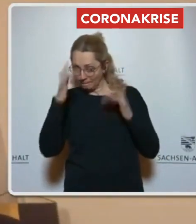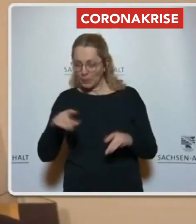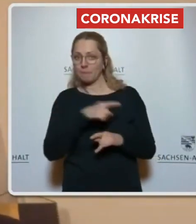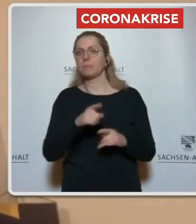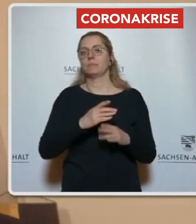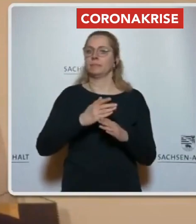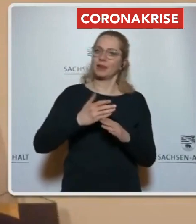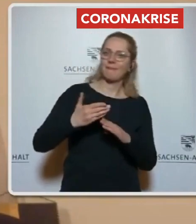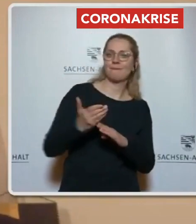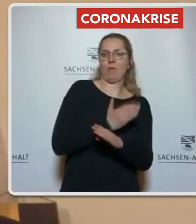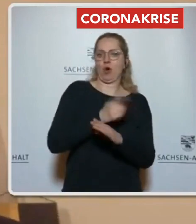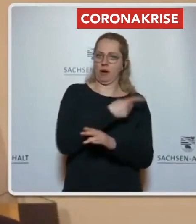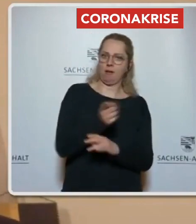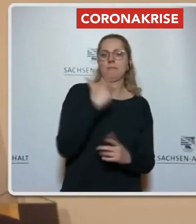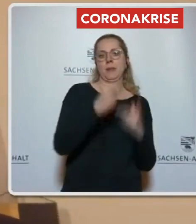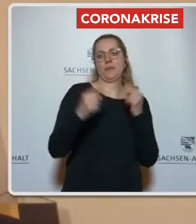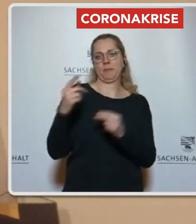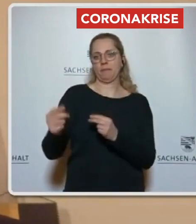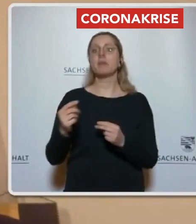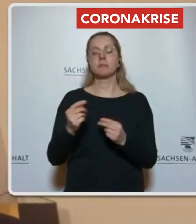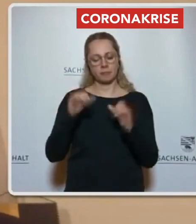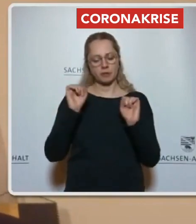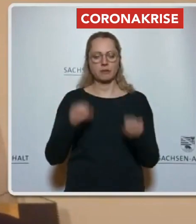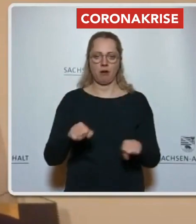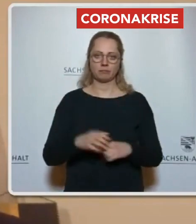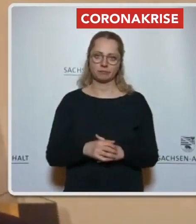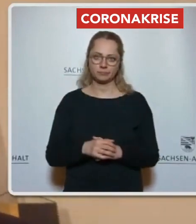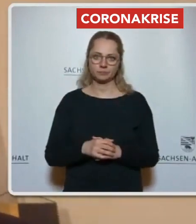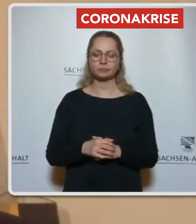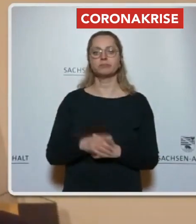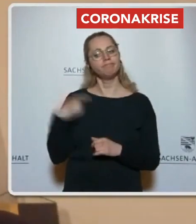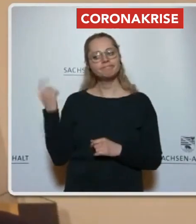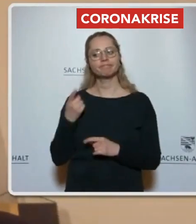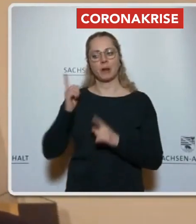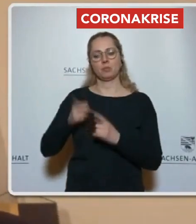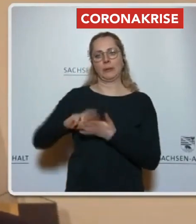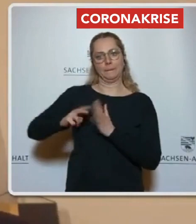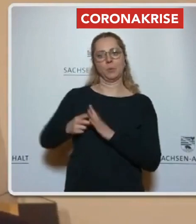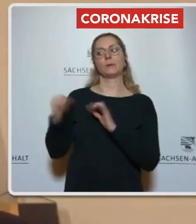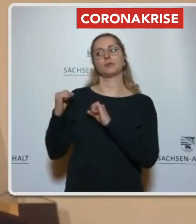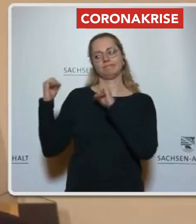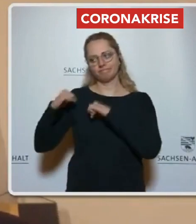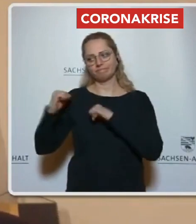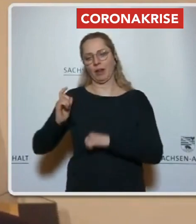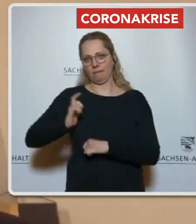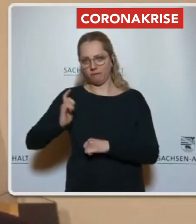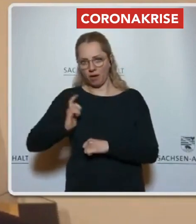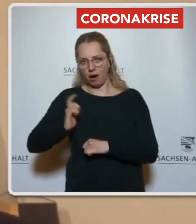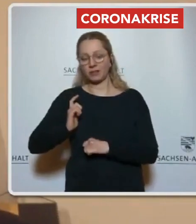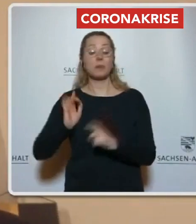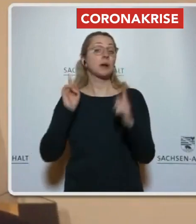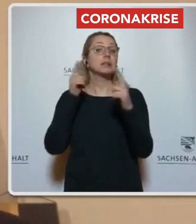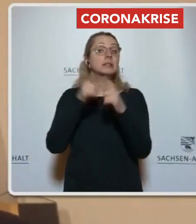allen genannten unabhängigen Gremien auch mitgetragen wird, als politische Setzung dann dazu führen, dass dieser